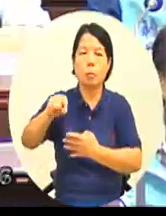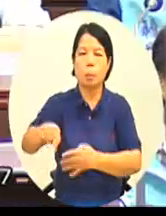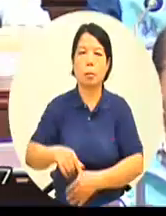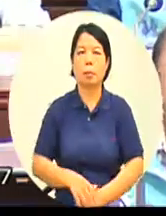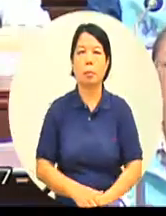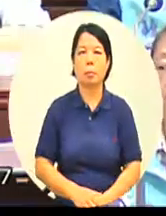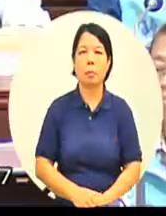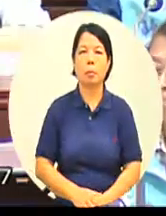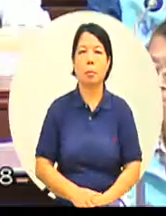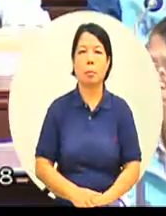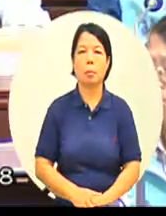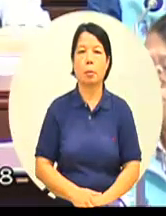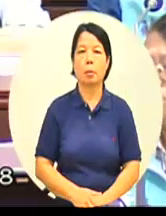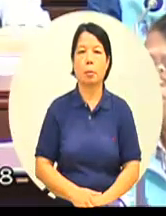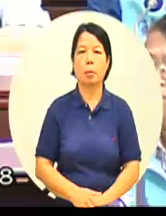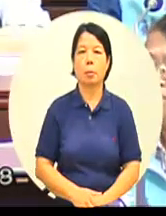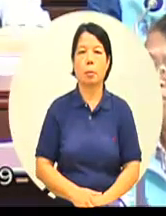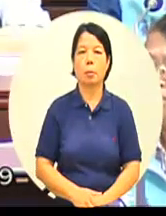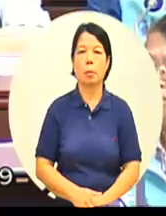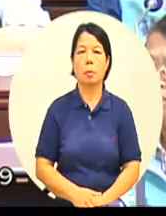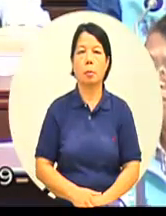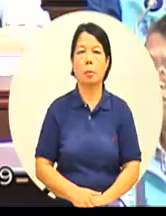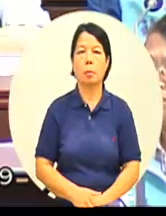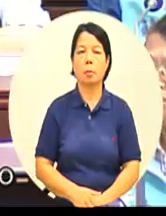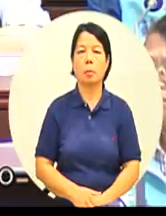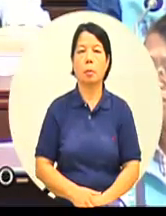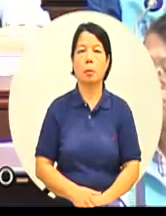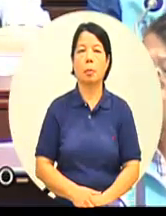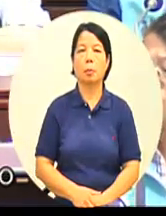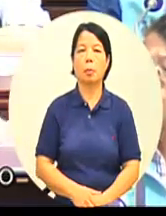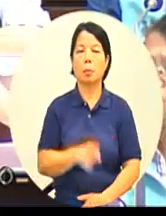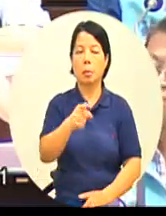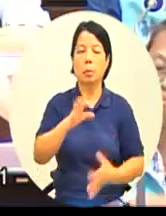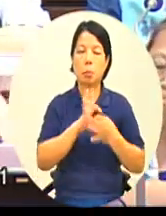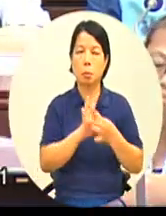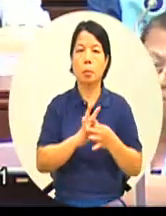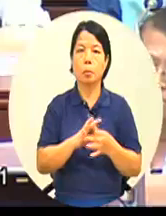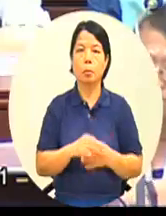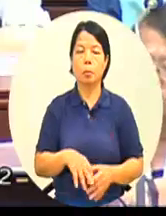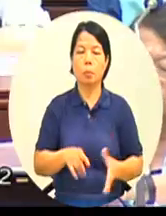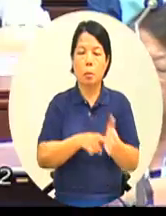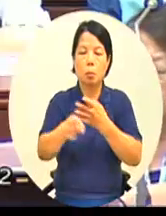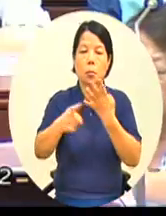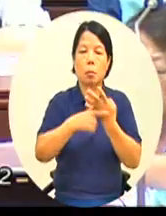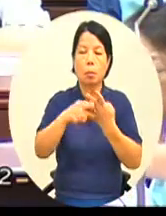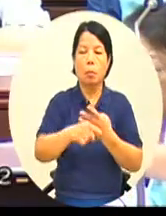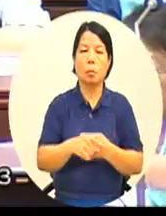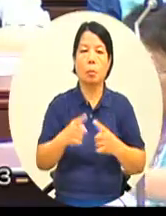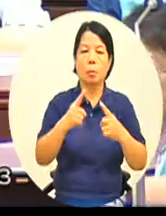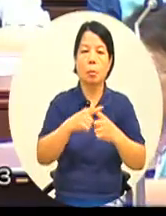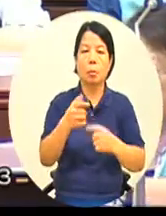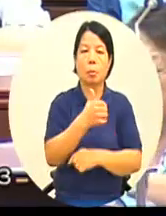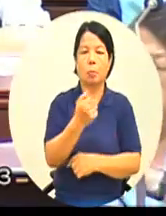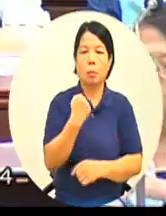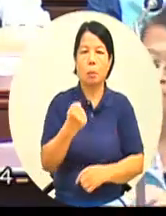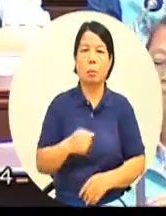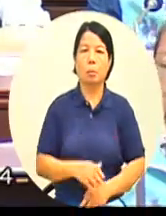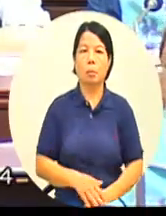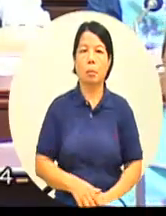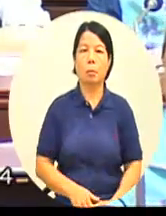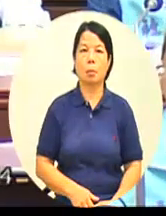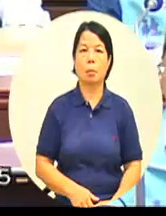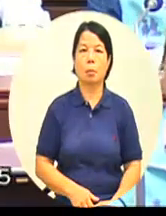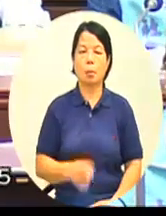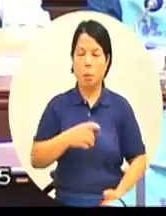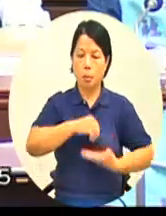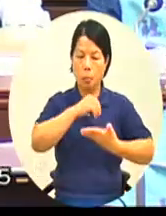外的。好，我想今天就不占用议员的时间。那您关心的这个专业人力的这个部分，因为您